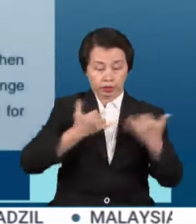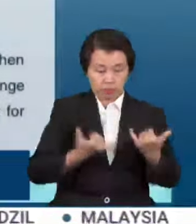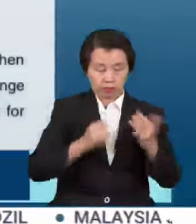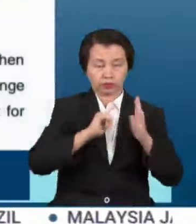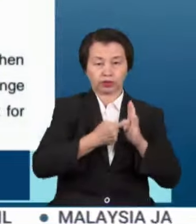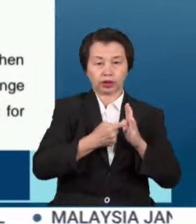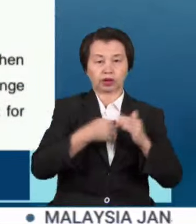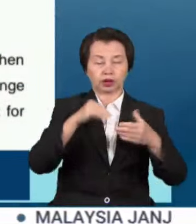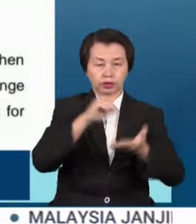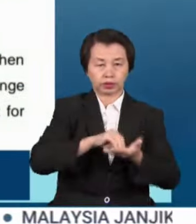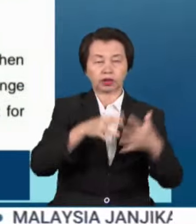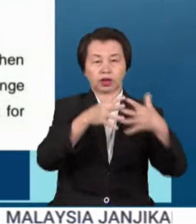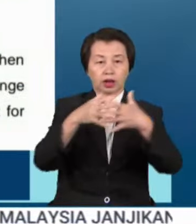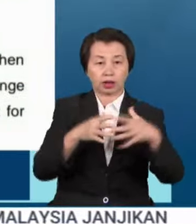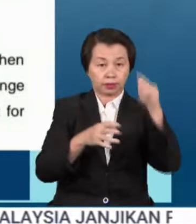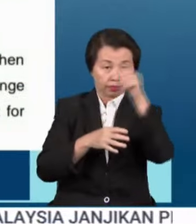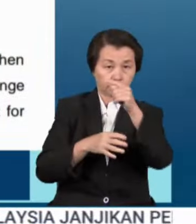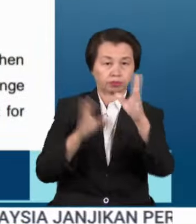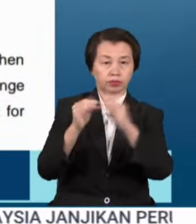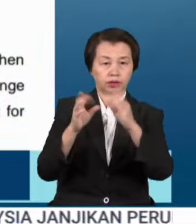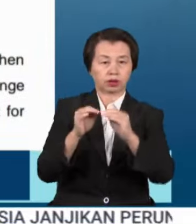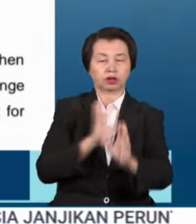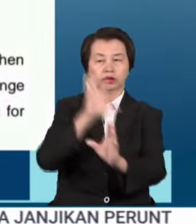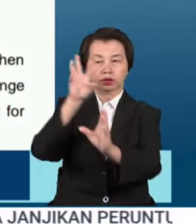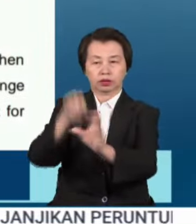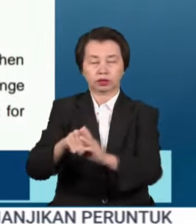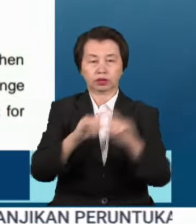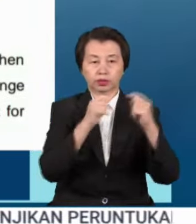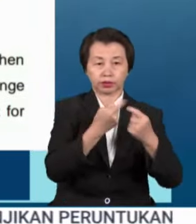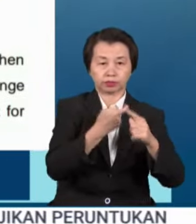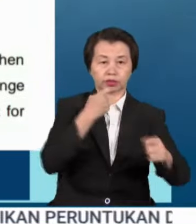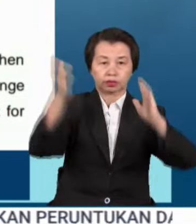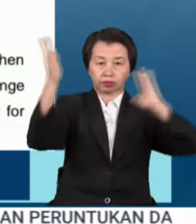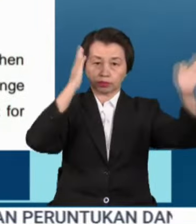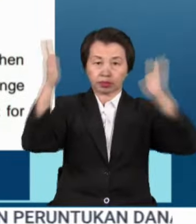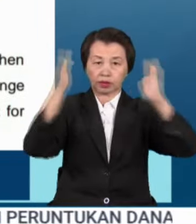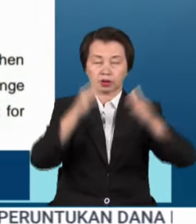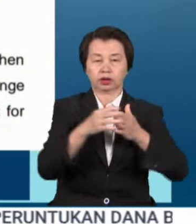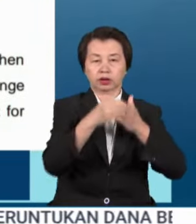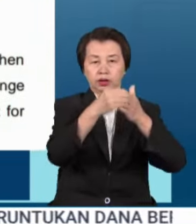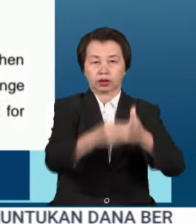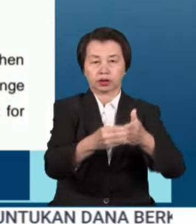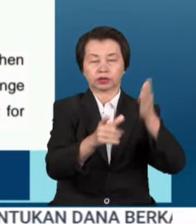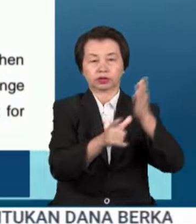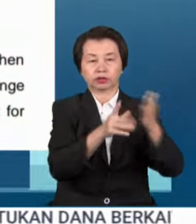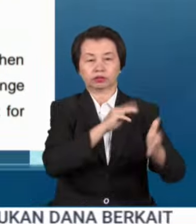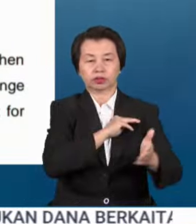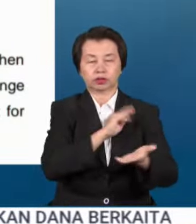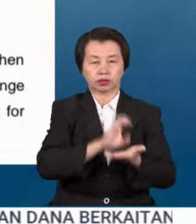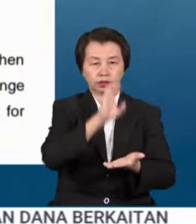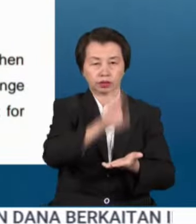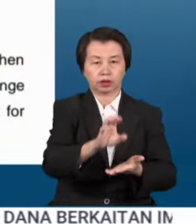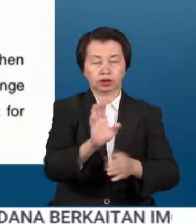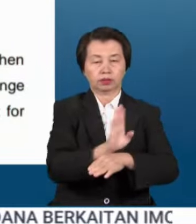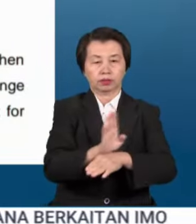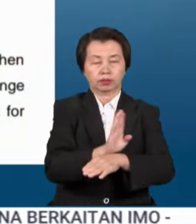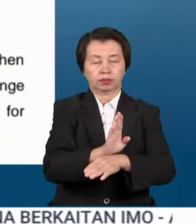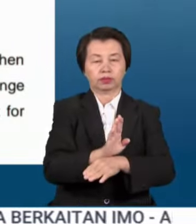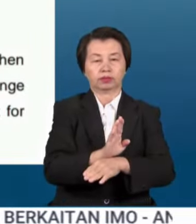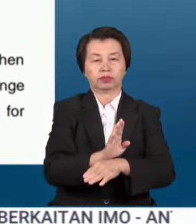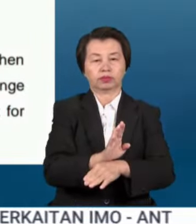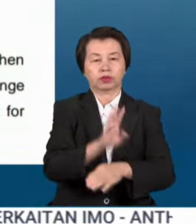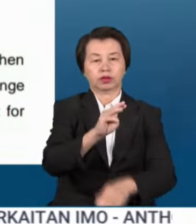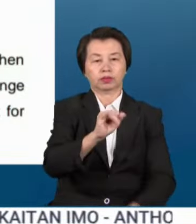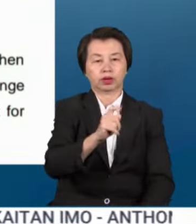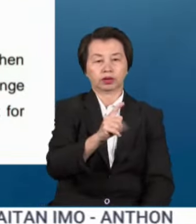di Detroit, Amerika Syarikat, turut disertai delegasi Malaysia diketuai Timbalan Menteri Pelaburan, Perdagangan dan Industri